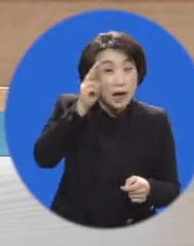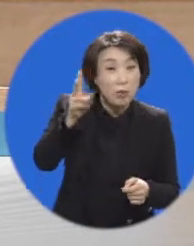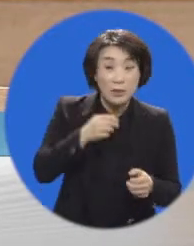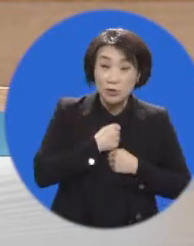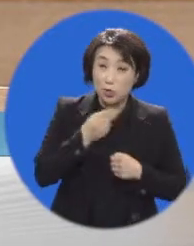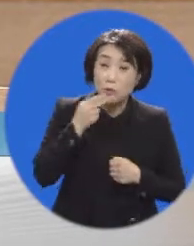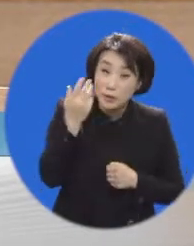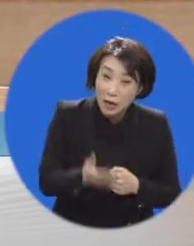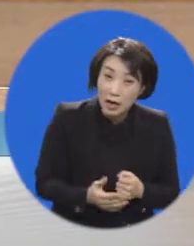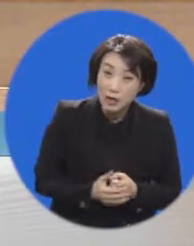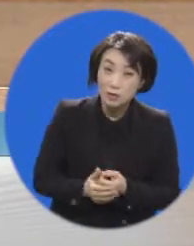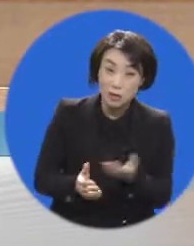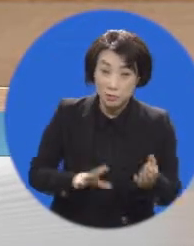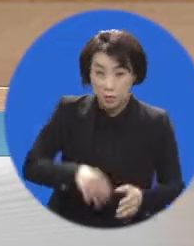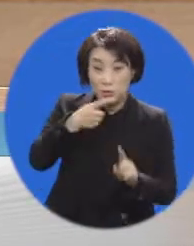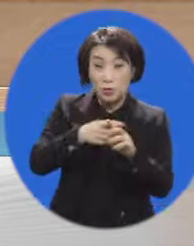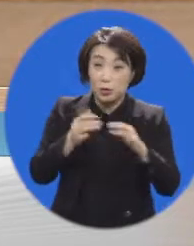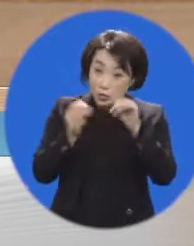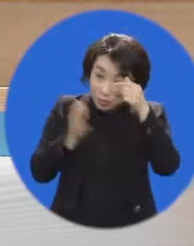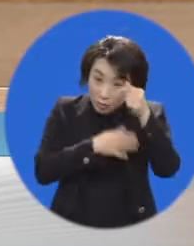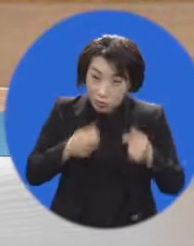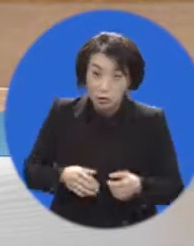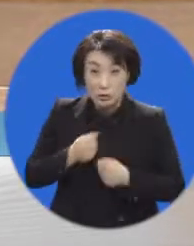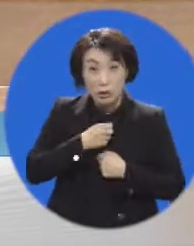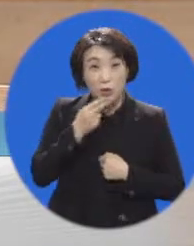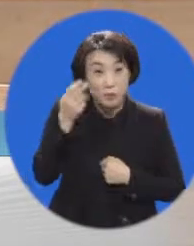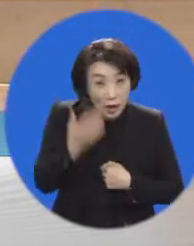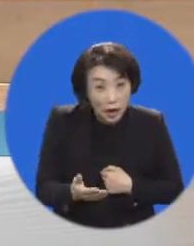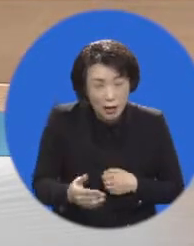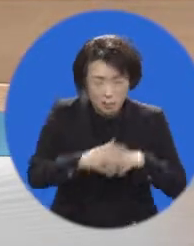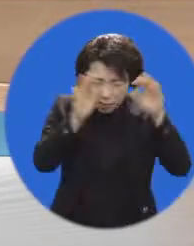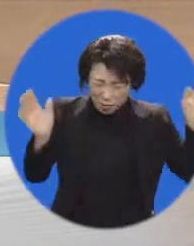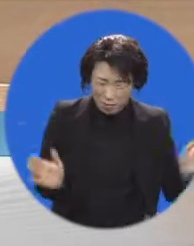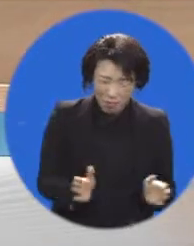지켰습니까? 초대교회들이 안 지켰습니까? 다